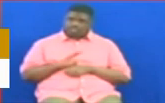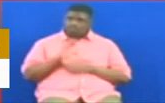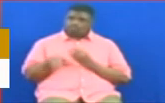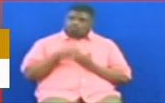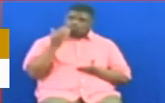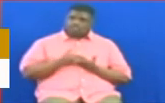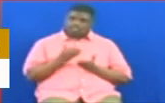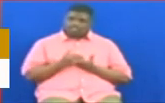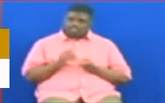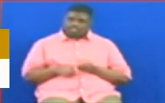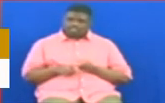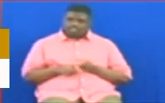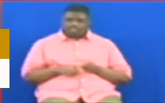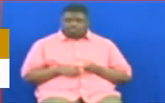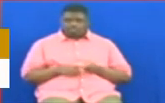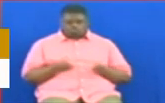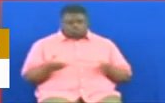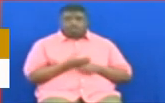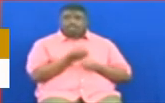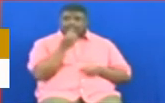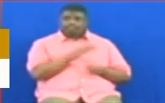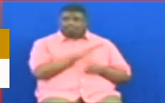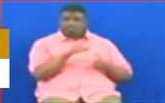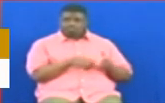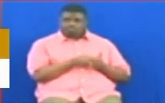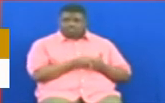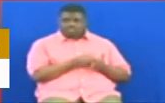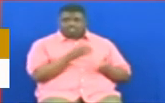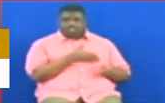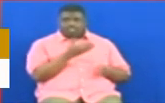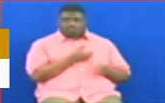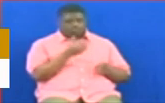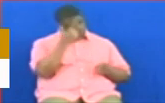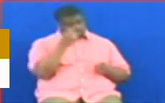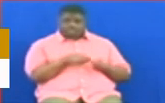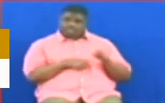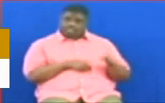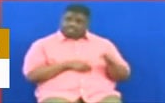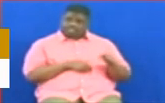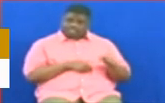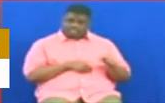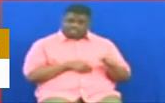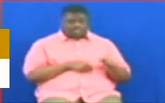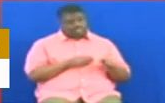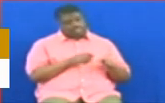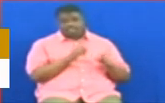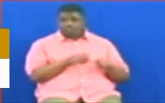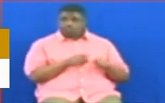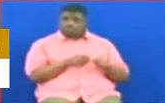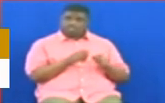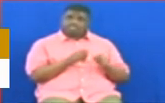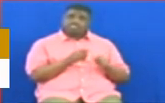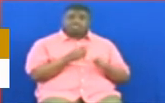kuhakikisha kwamba wanaifeed ile timu kupata information zote zinazotakiwa, tukaamini kwamba hiyo itakuwa ni sawa sawa.